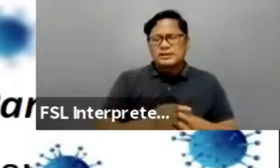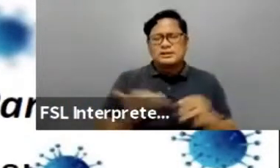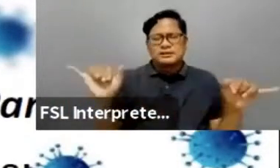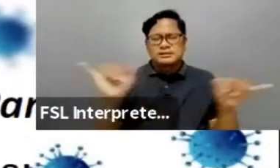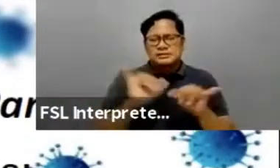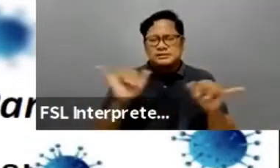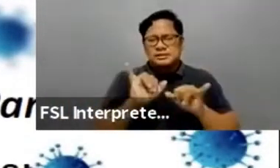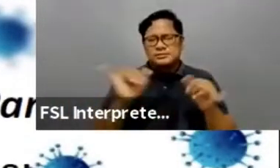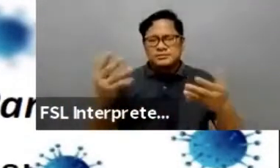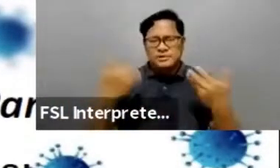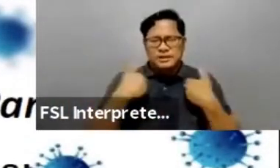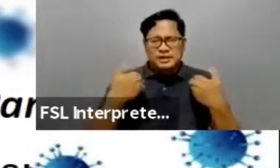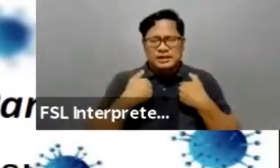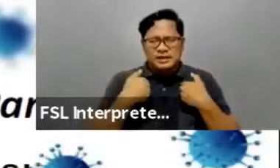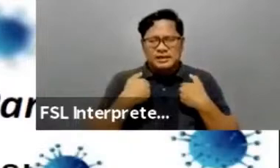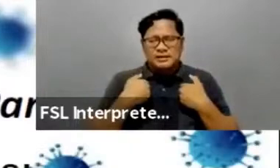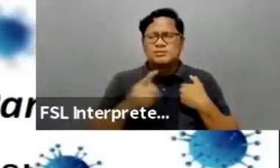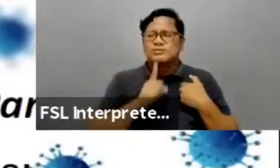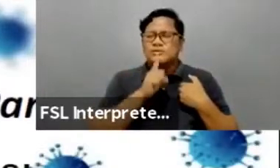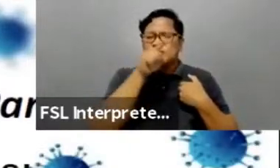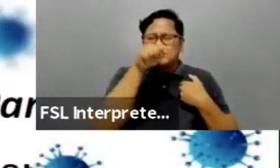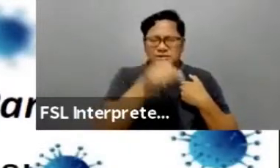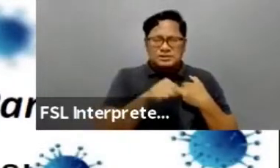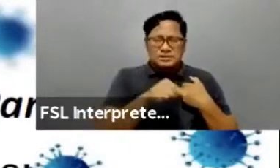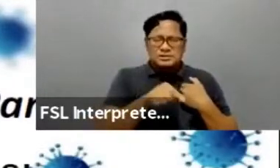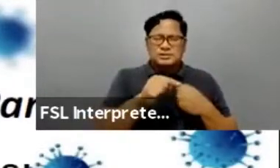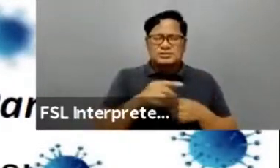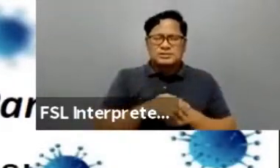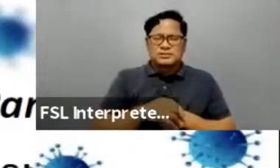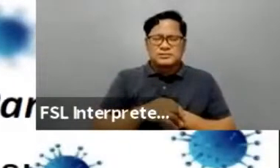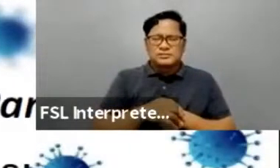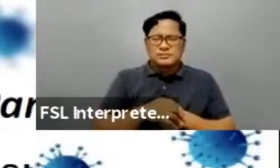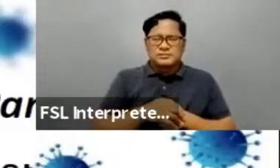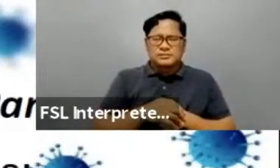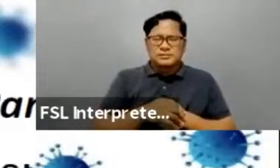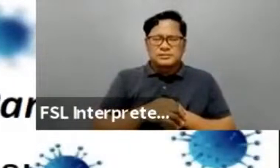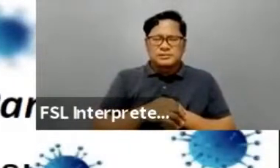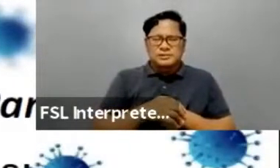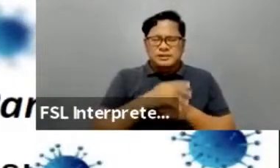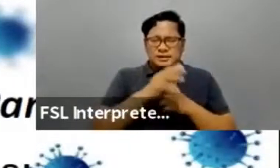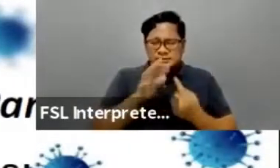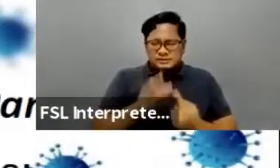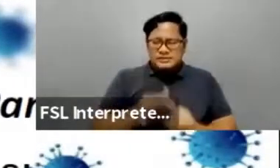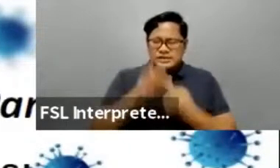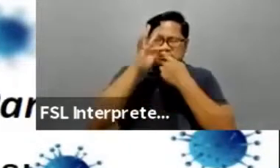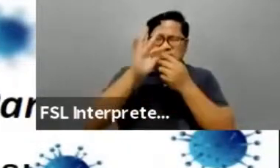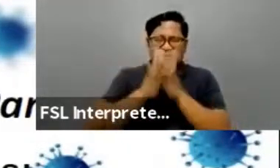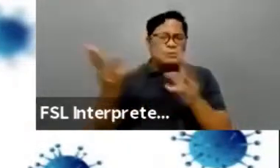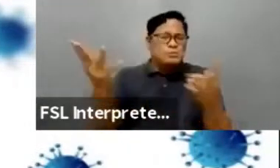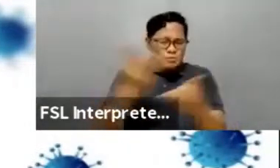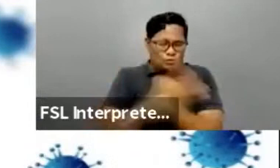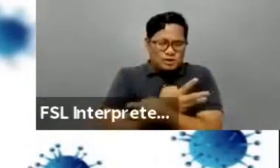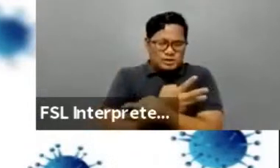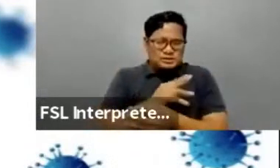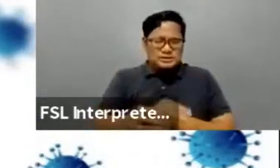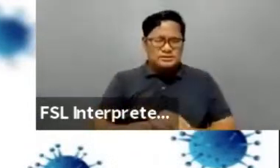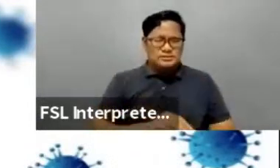rin sa atin itong pandemya na to at lalo pang lumala. Next slide